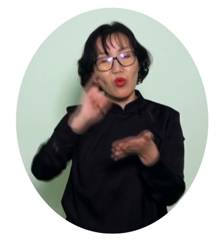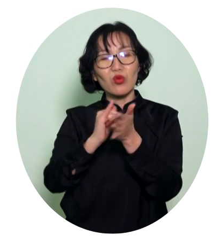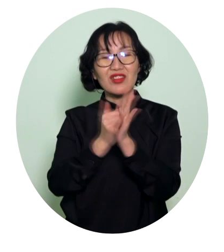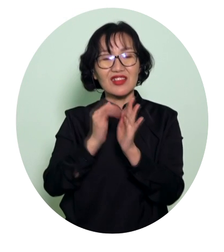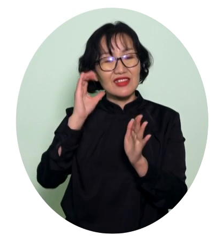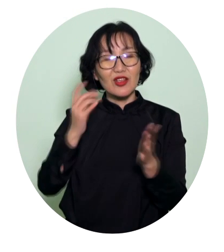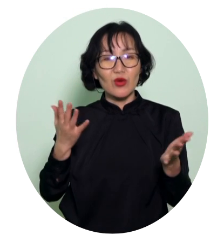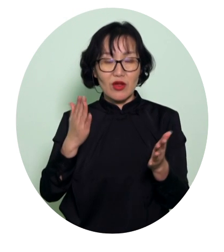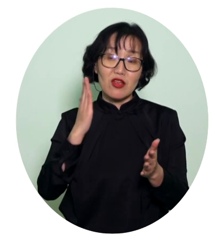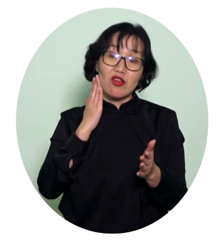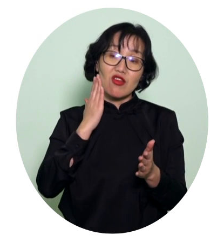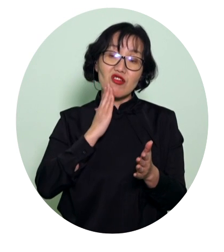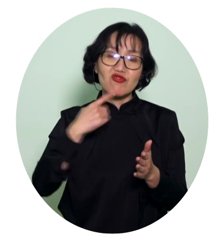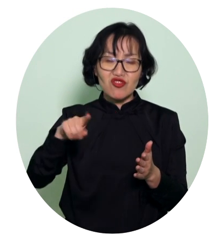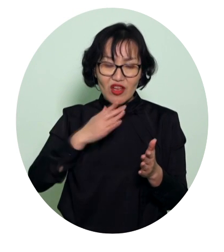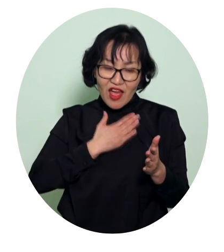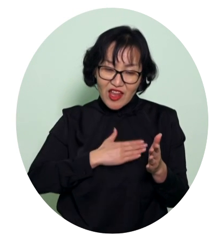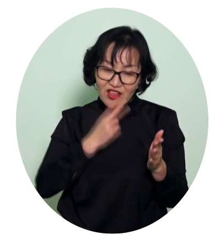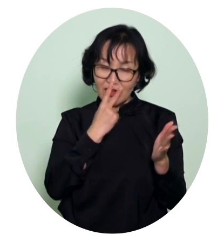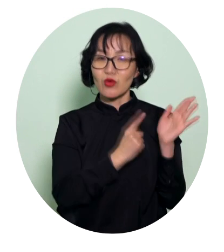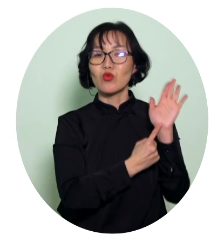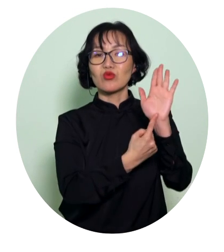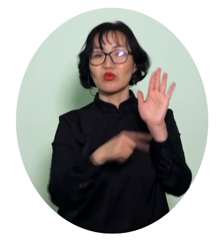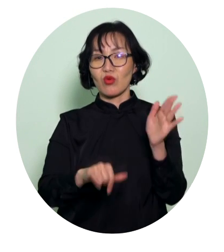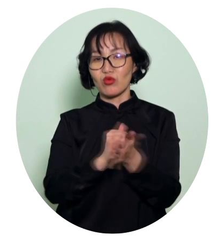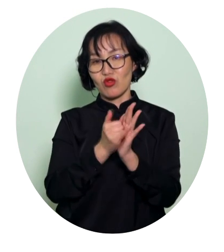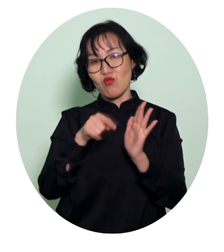утга санаа ихэнх хайрыг илэрхийлсэн байна.